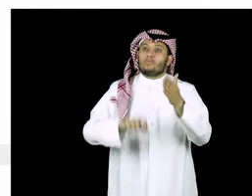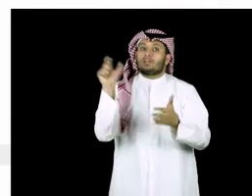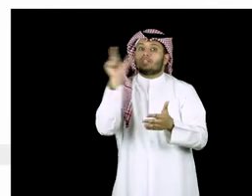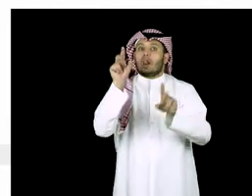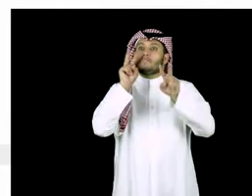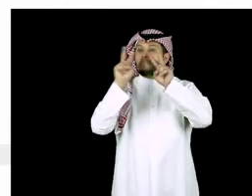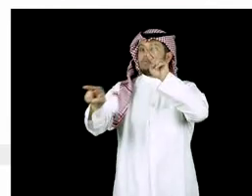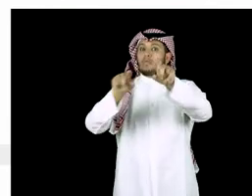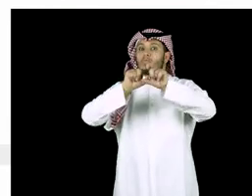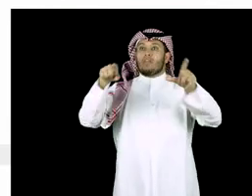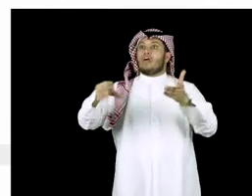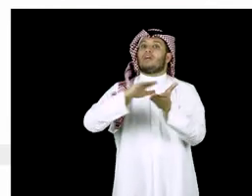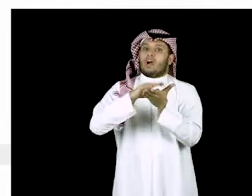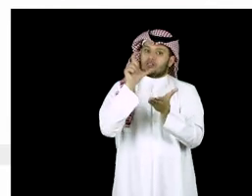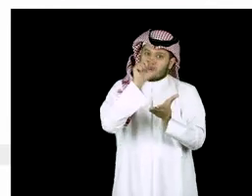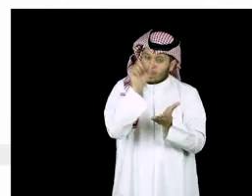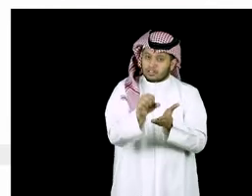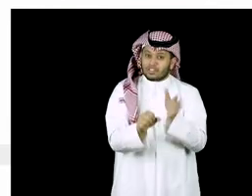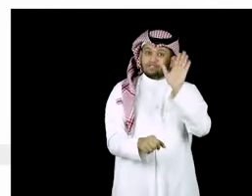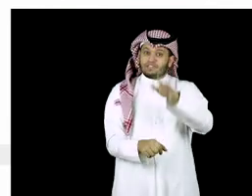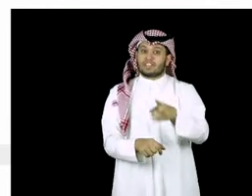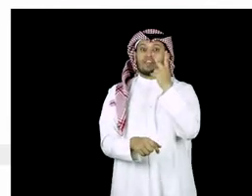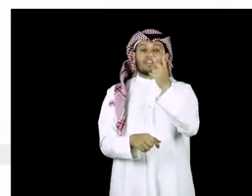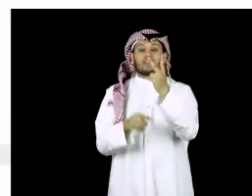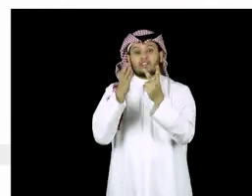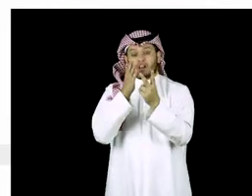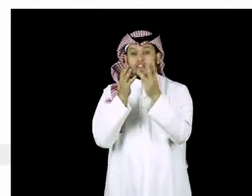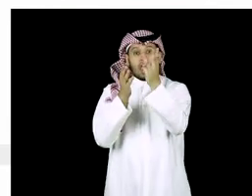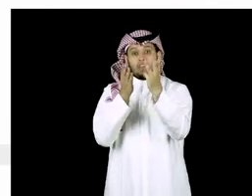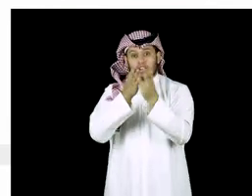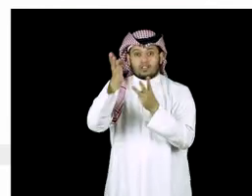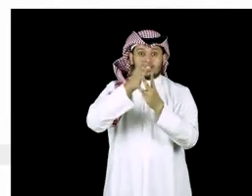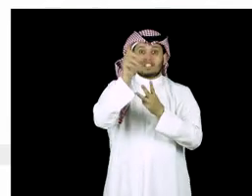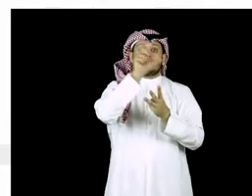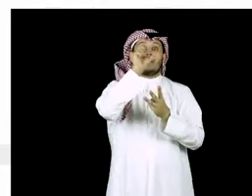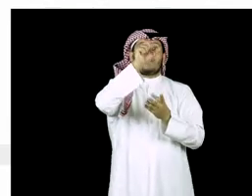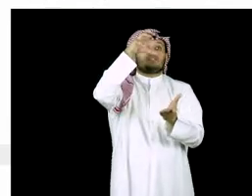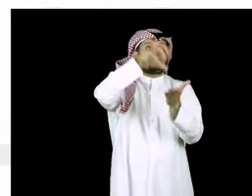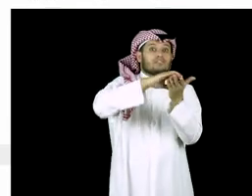ظاهرة. وتنقسم دار الإسلام إلى ثلاثة أقسام: